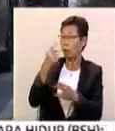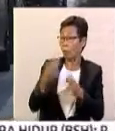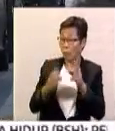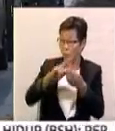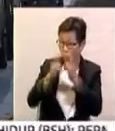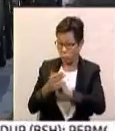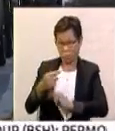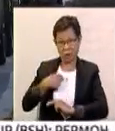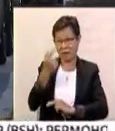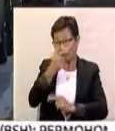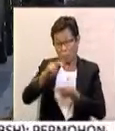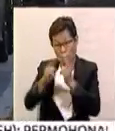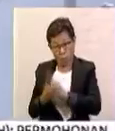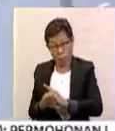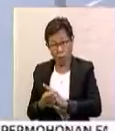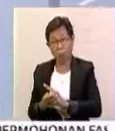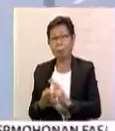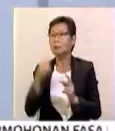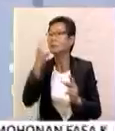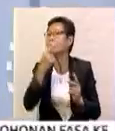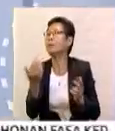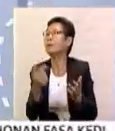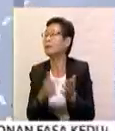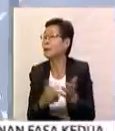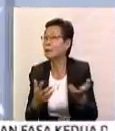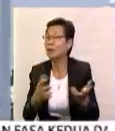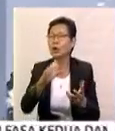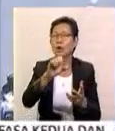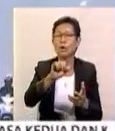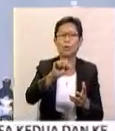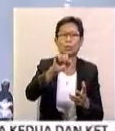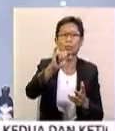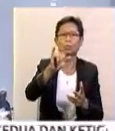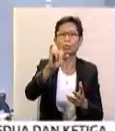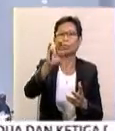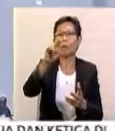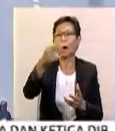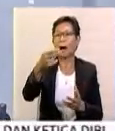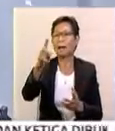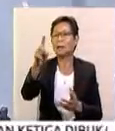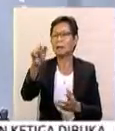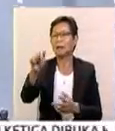perubahan tidak datang dari kita, siapa lagi? Syuhada Hashim, RTM.